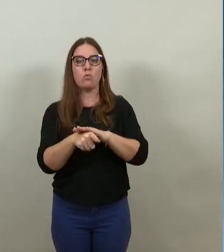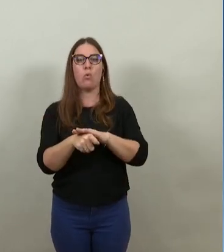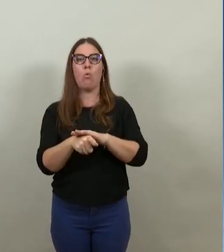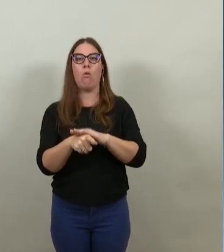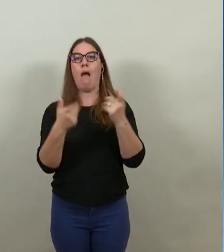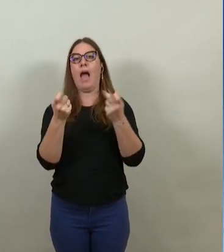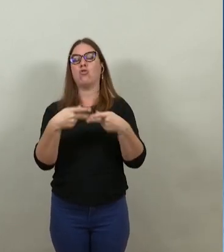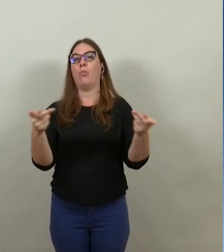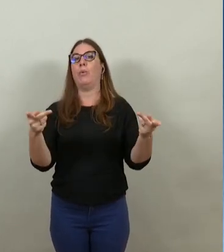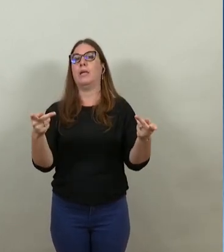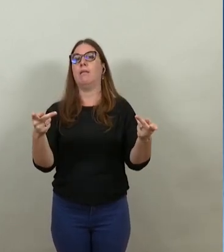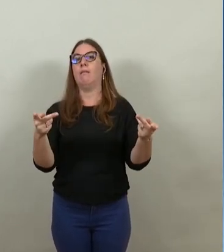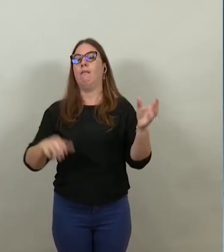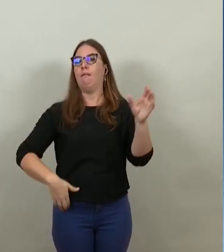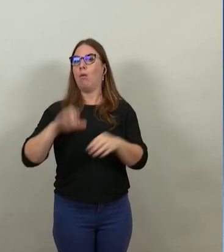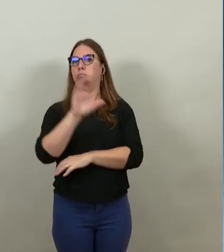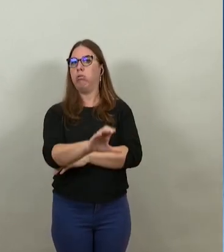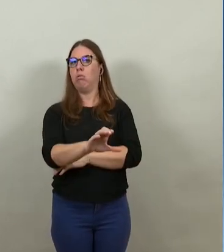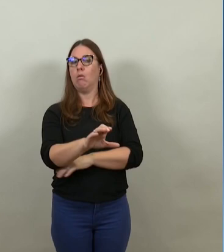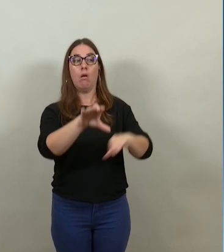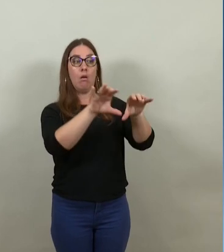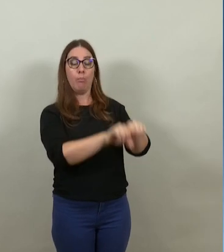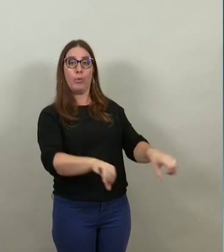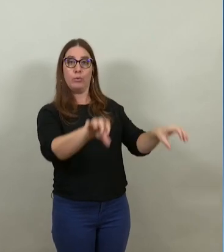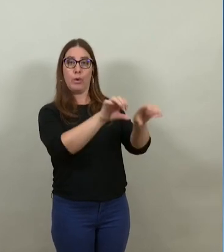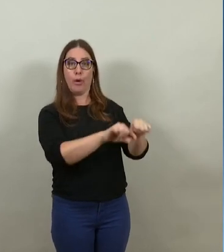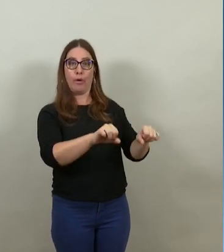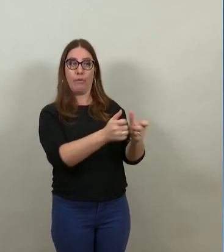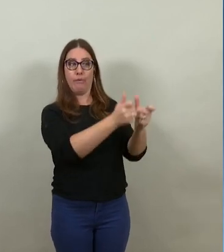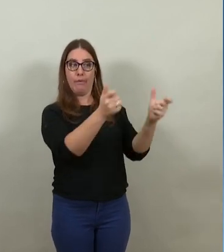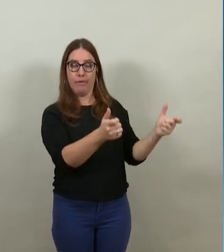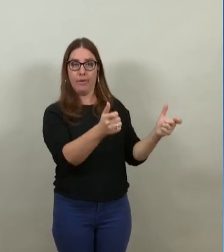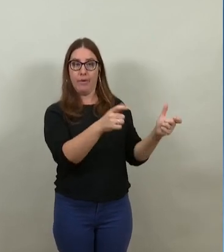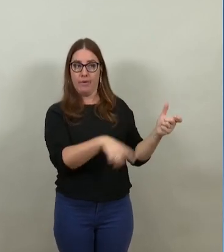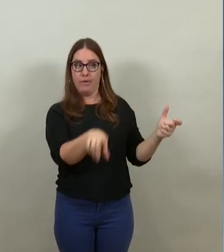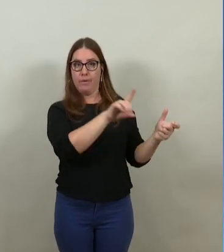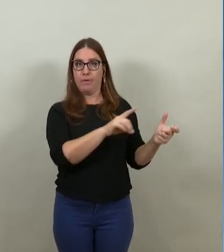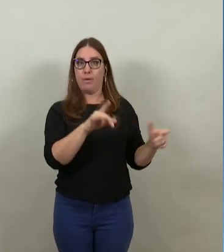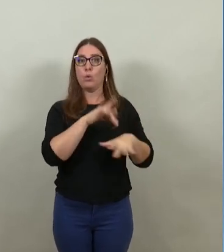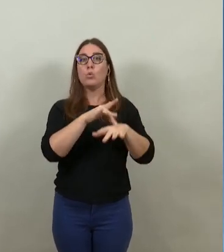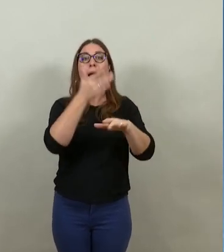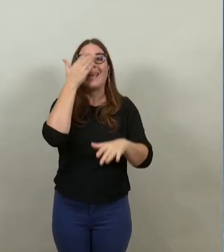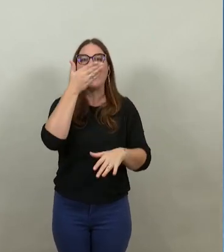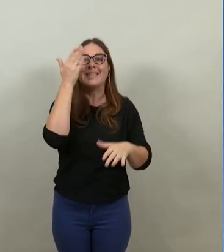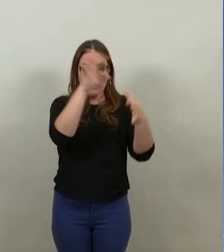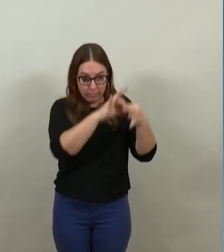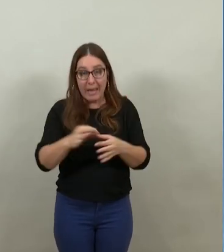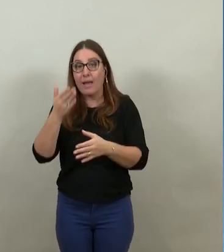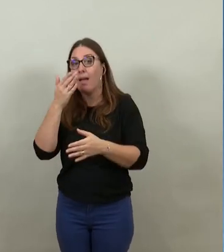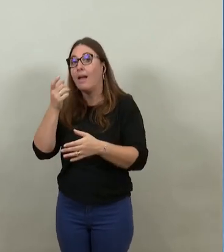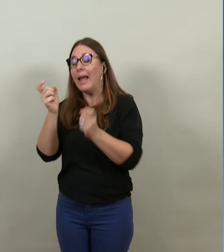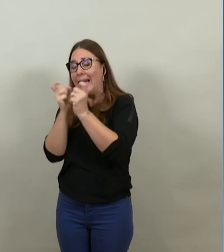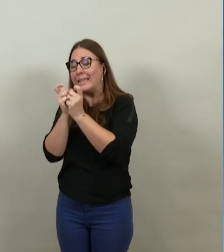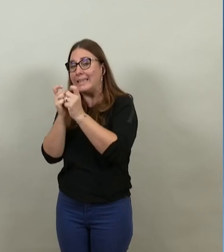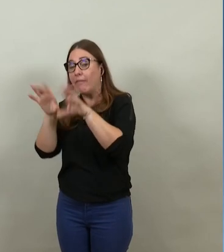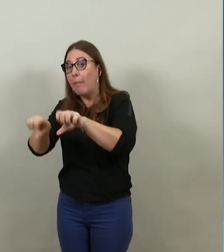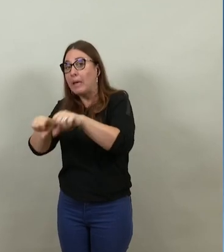d'argent public qui permet aux producteurs euh qui utilisent donc du gaz pour la production d'électricité d'avoir